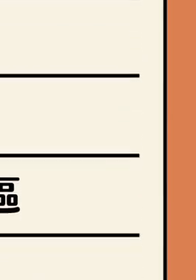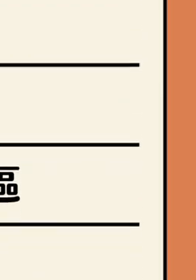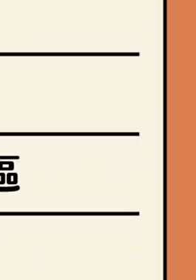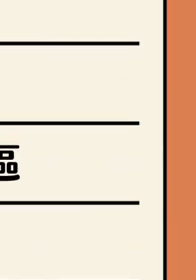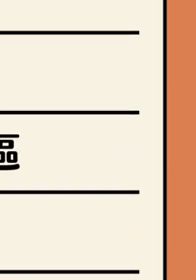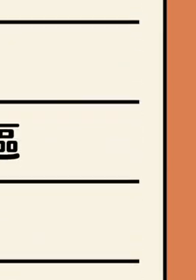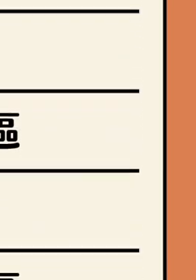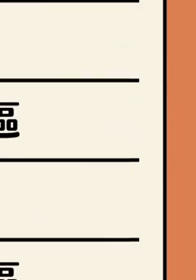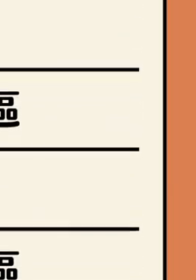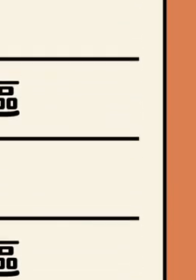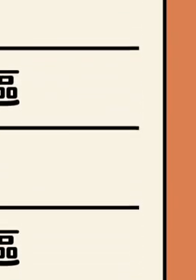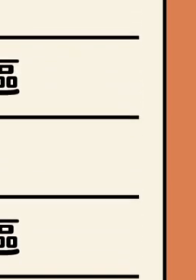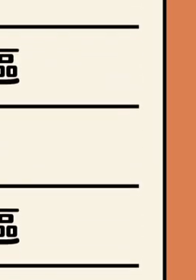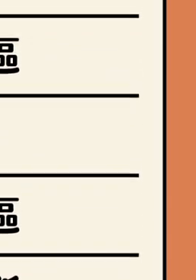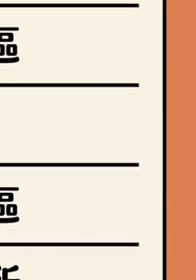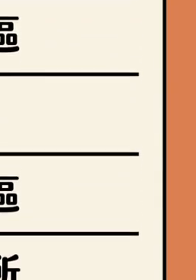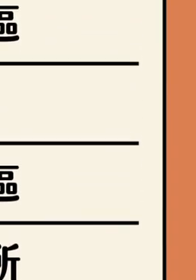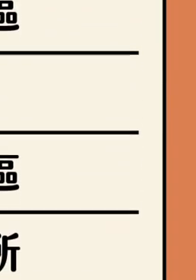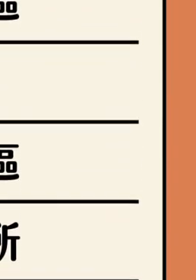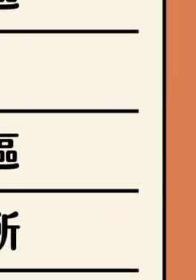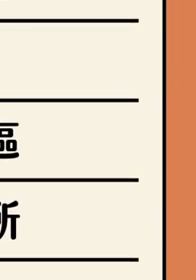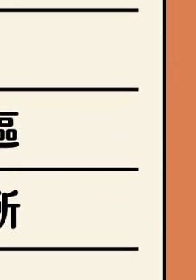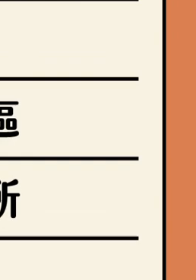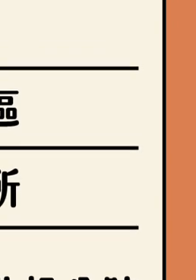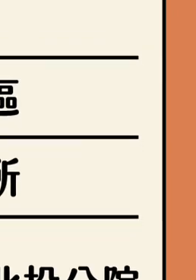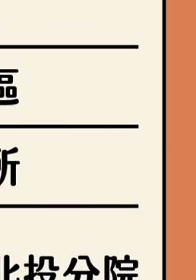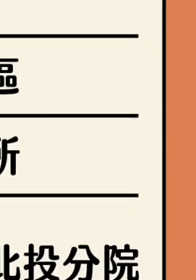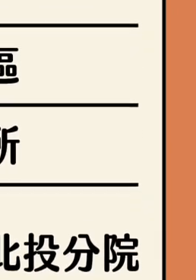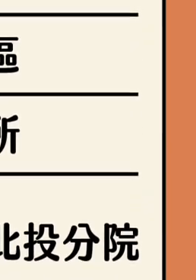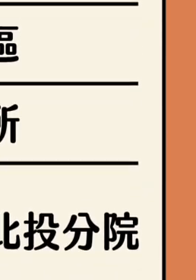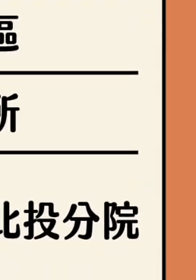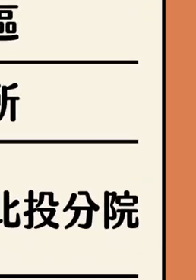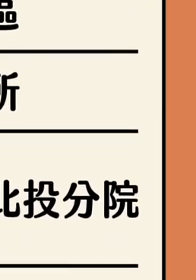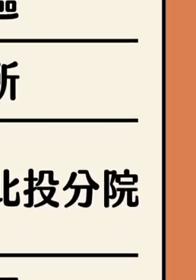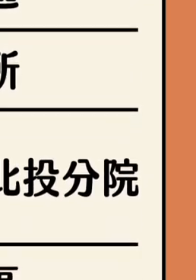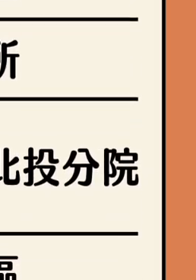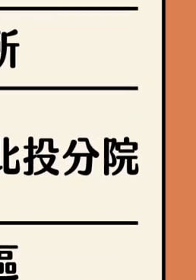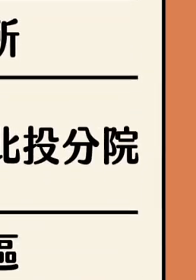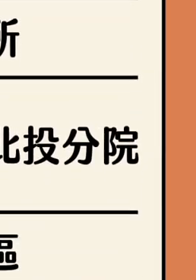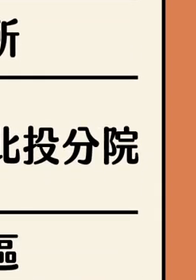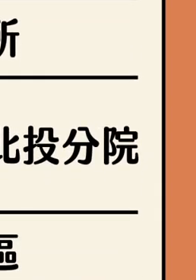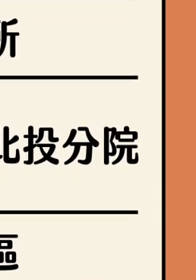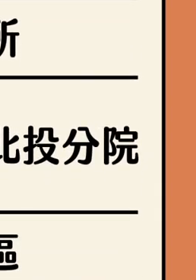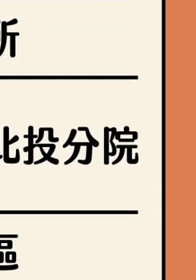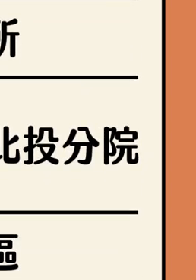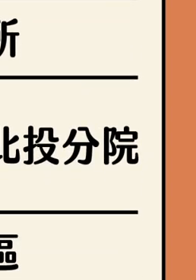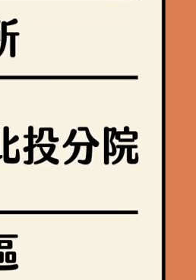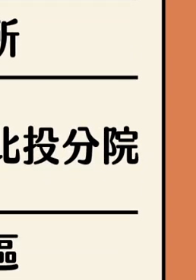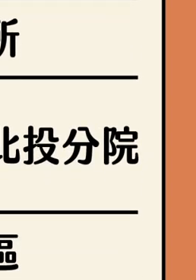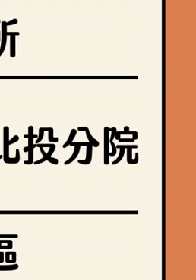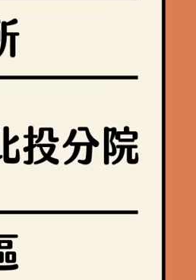跟校方反映，会尽速安排接种。记者温俊台北报道。